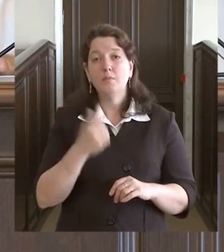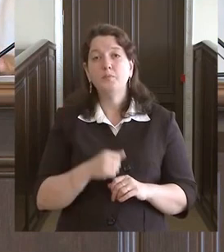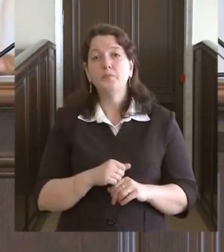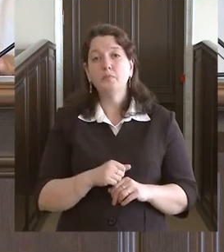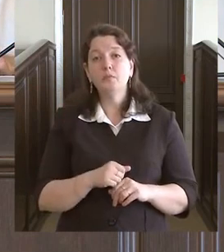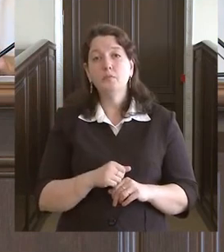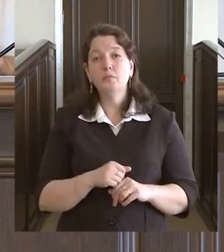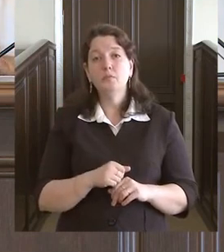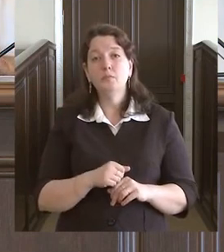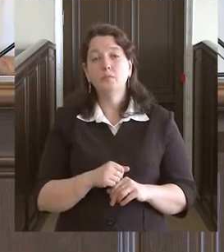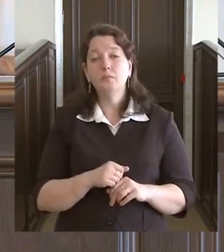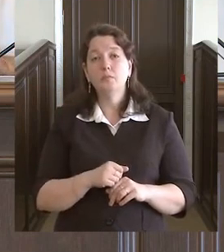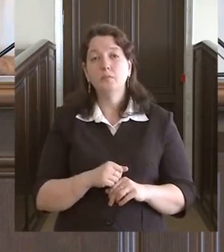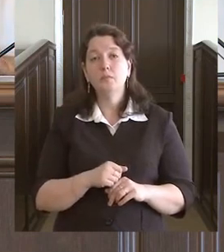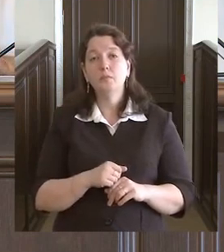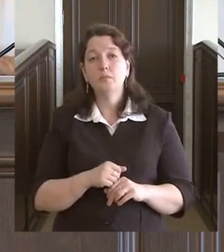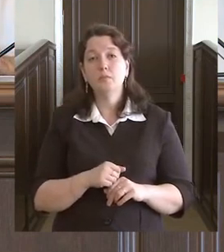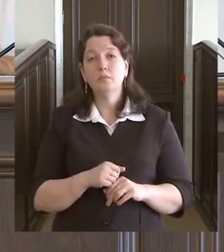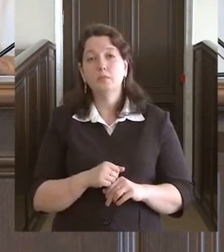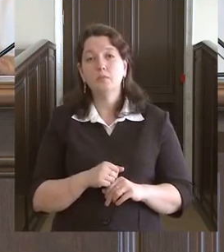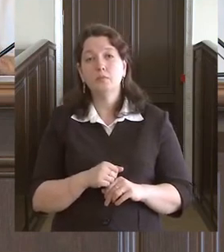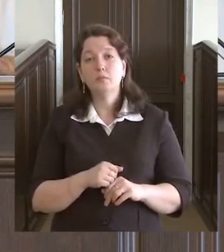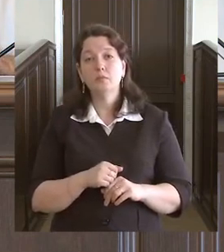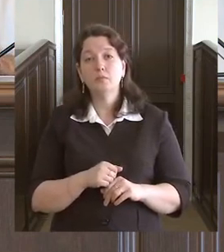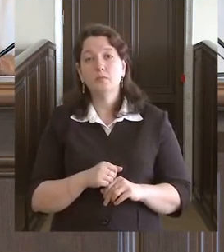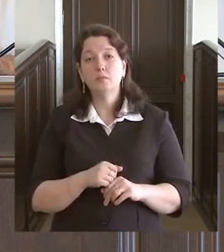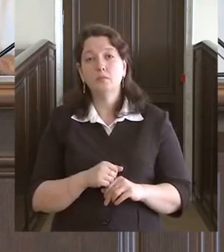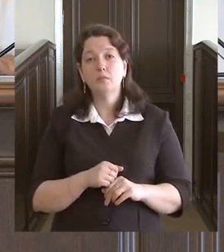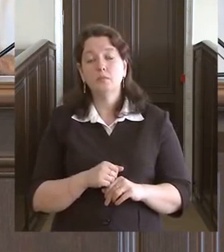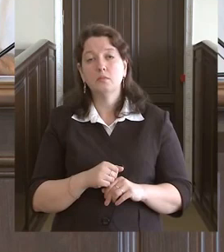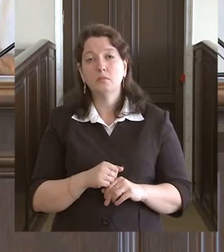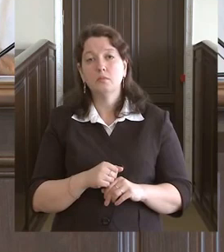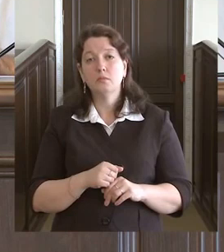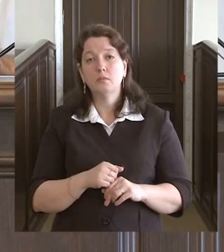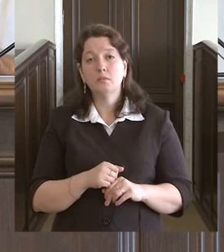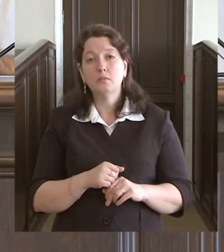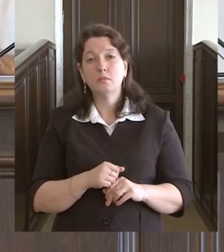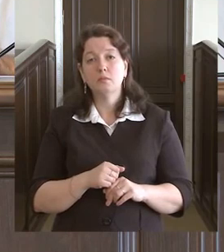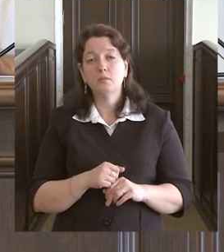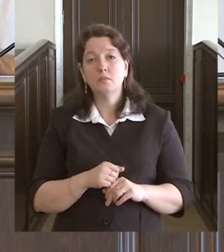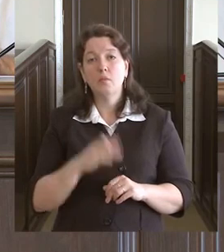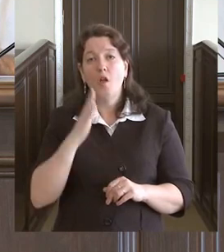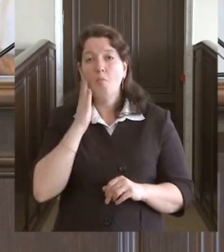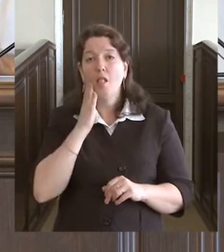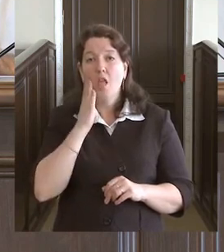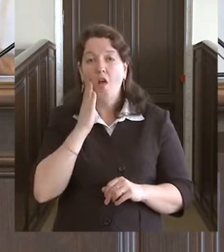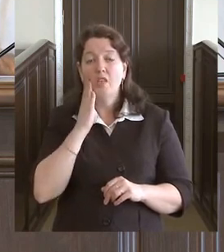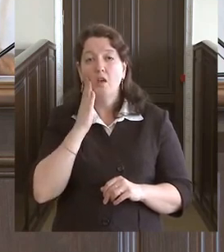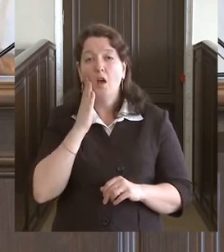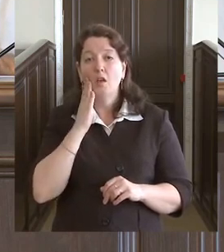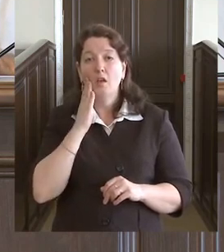прислали правда что по-моему или в молдавии или приднестровье